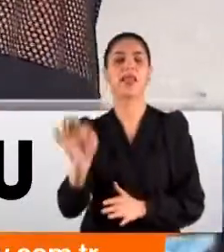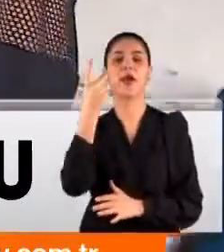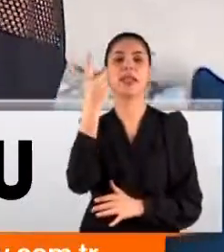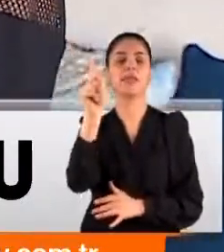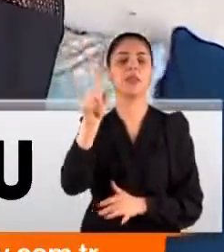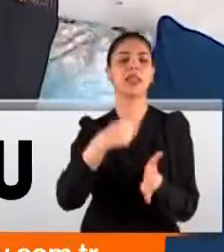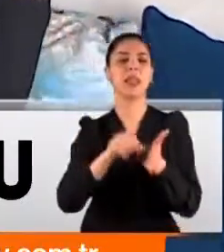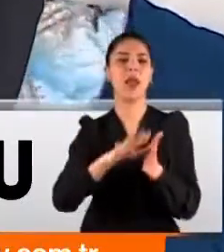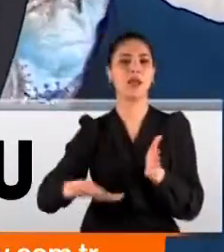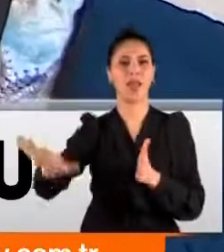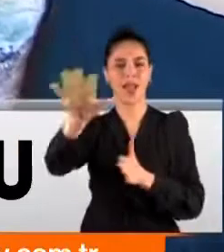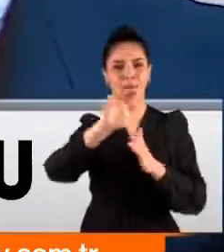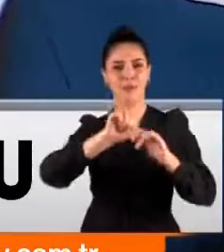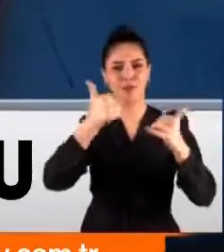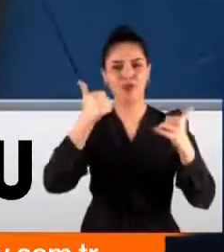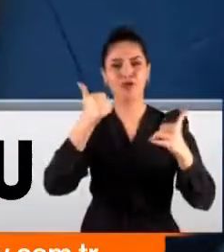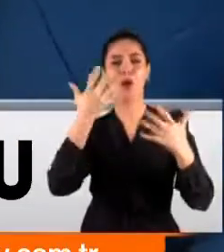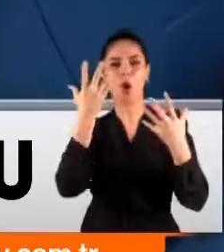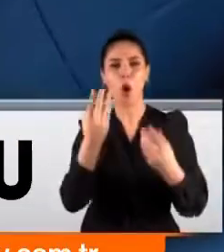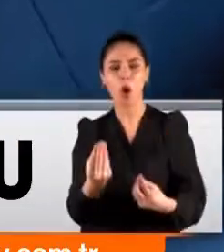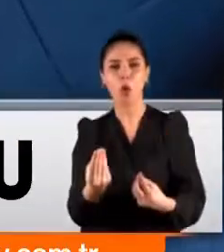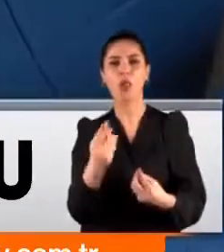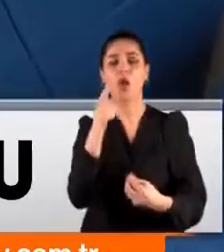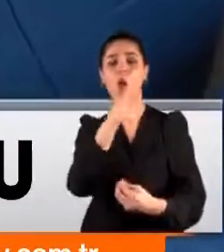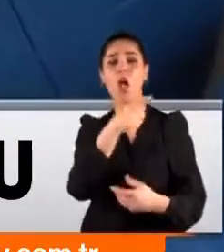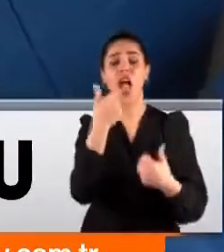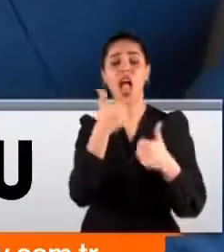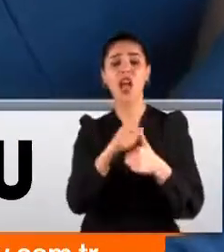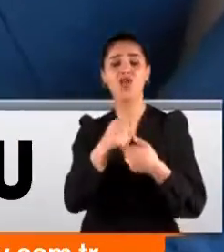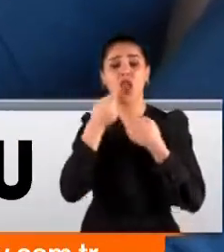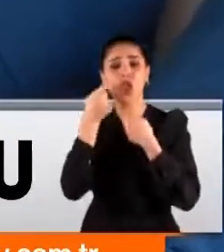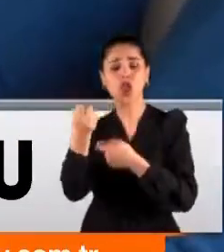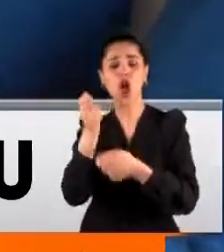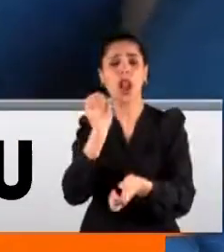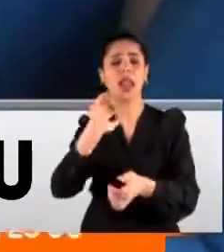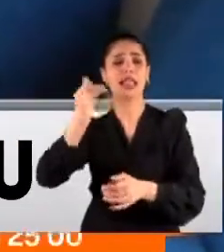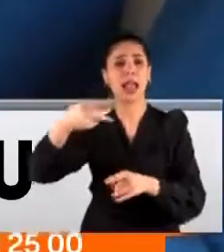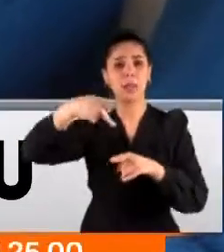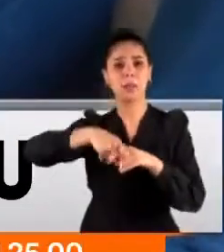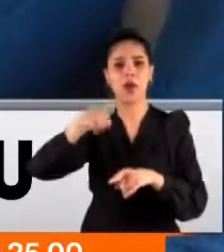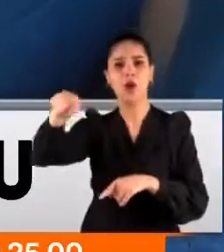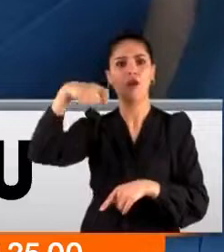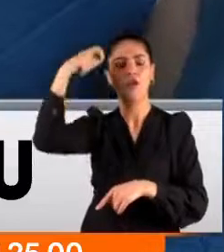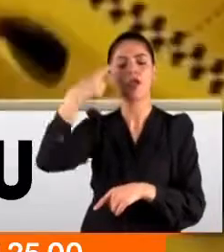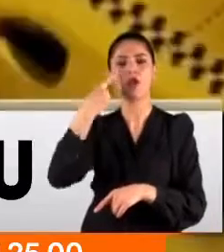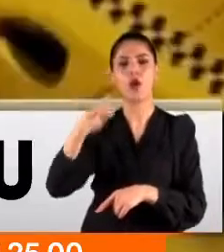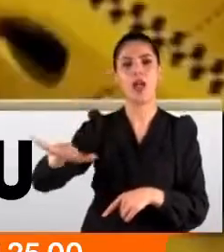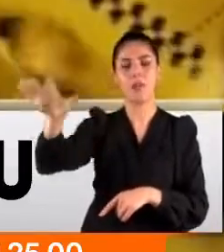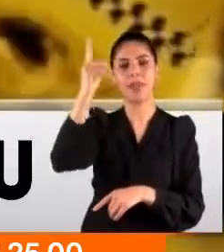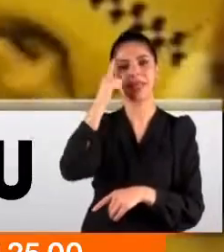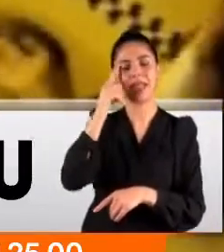2021 tarihinde boşanma aşamasındaki eşinin onu zorla taksiye bindirip kaçırdığı o görüntülerle